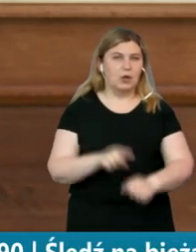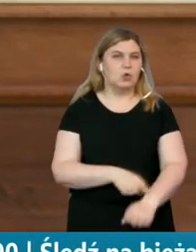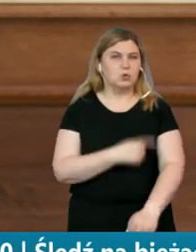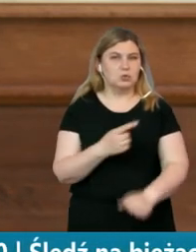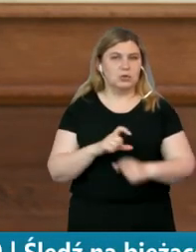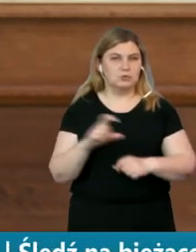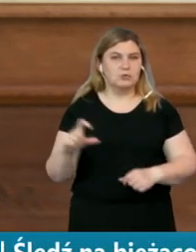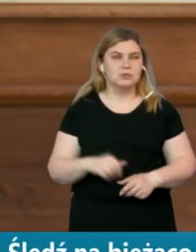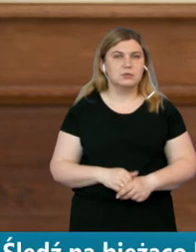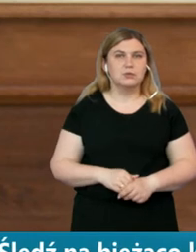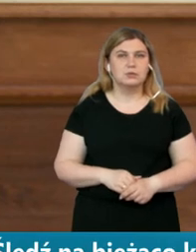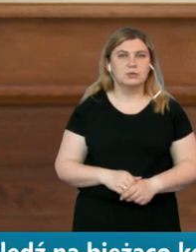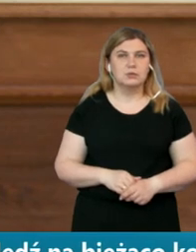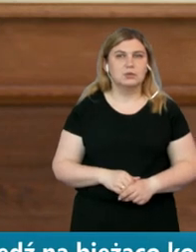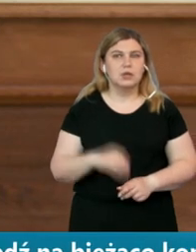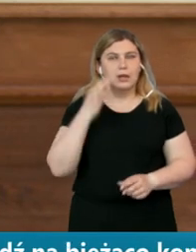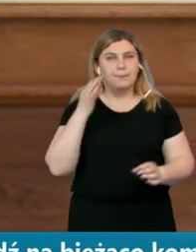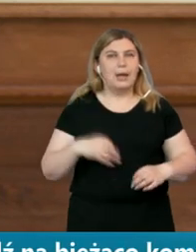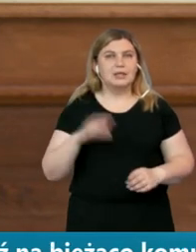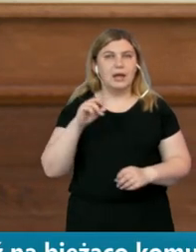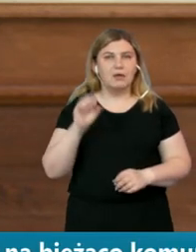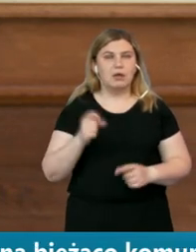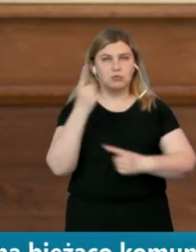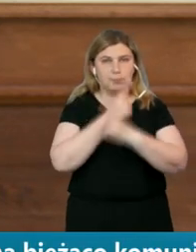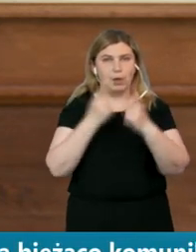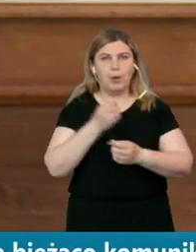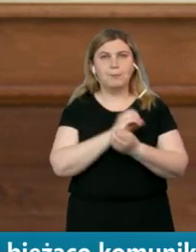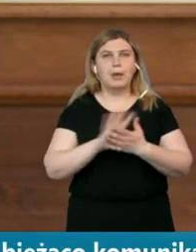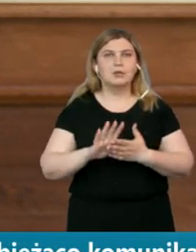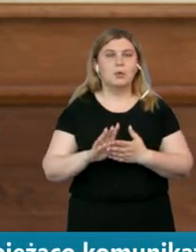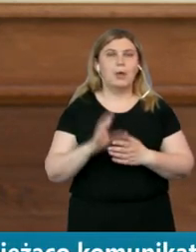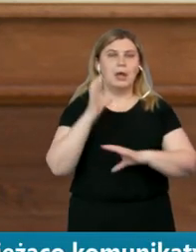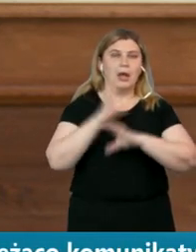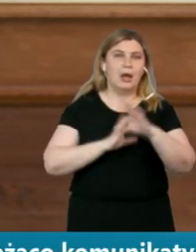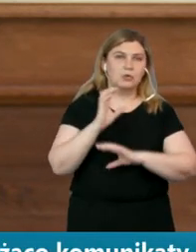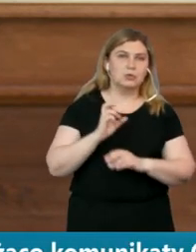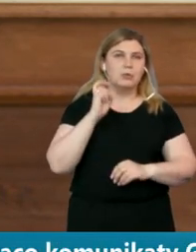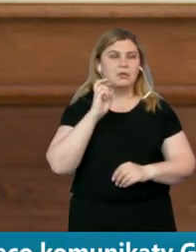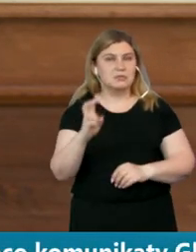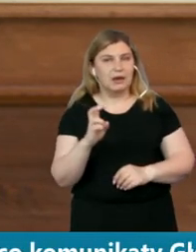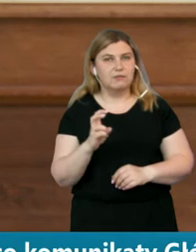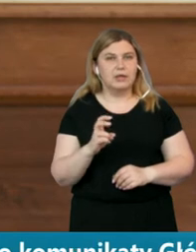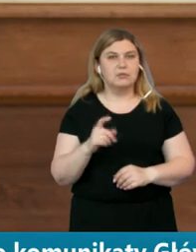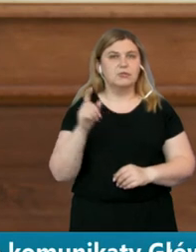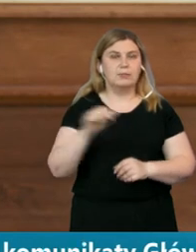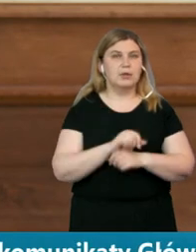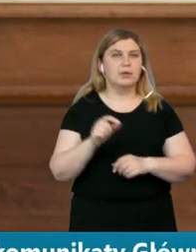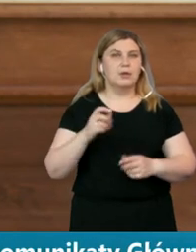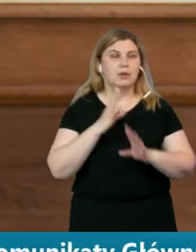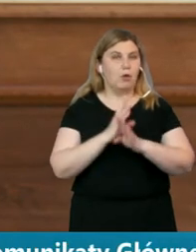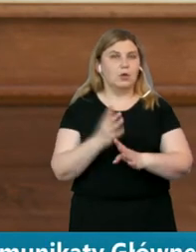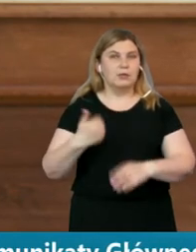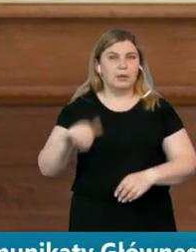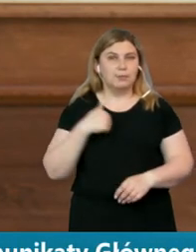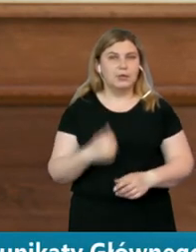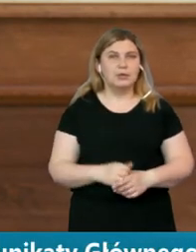czasu. Pani Ewa pisze, czy pomyślał ktoś o darmowej komunikacji miejskiej, aby rozładować korki w mieście? Pani